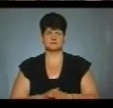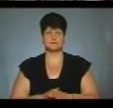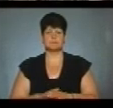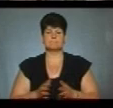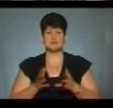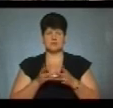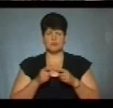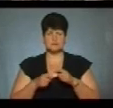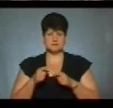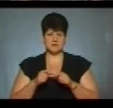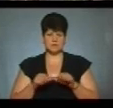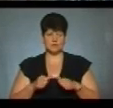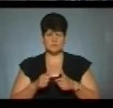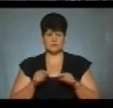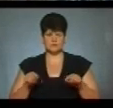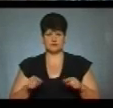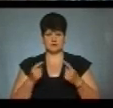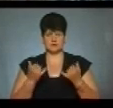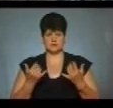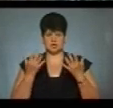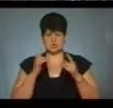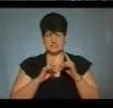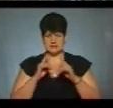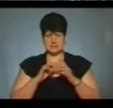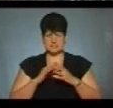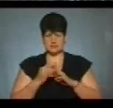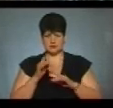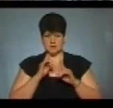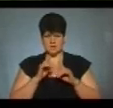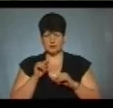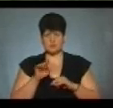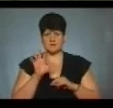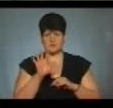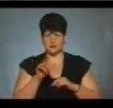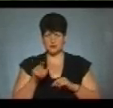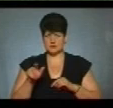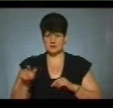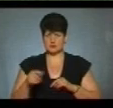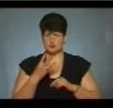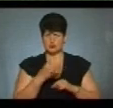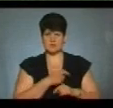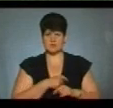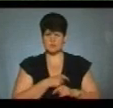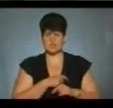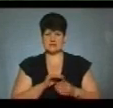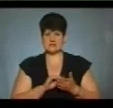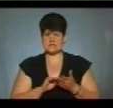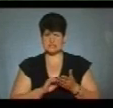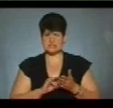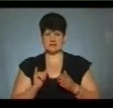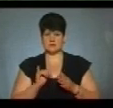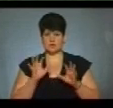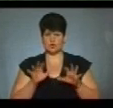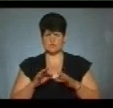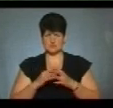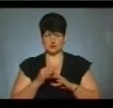Підраховує збитки комісія, яку створили на сьогоднішній сесії сільської ради. У ній 5 осіб – 3 депутатів, секретар і голова